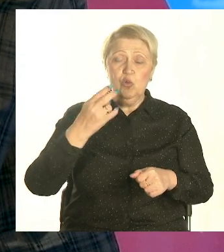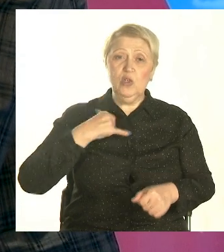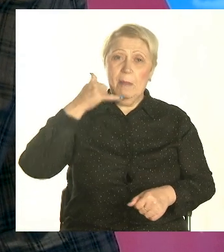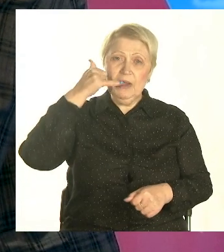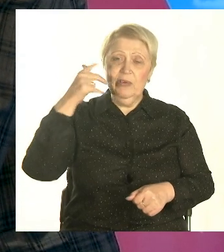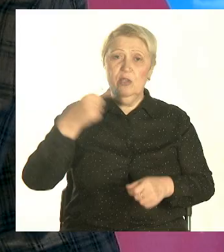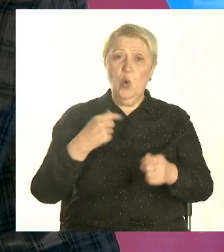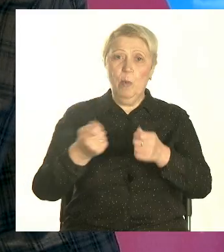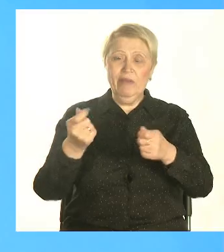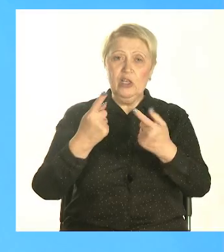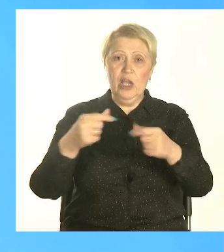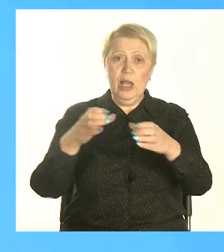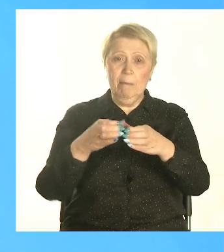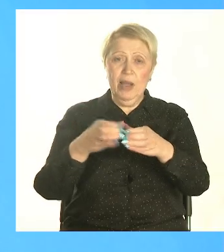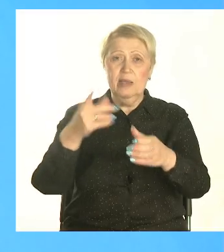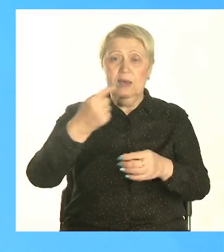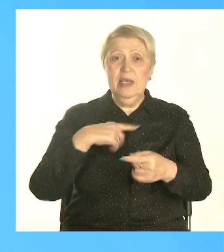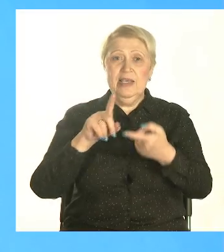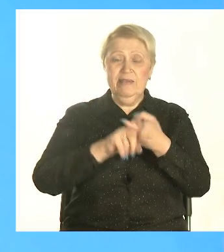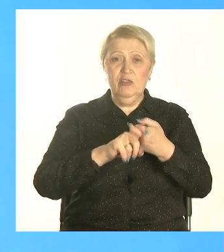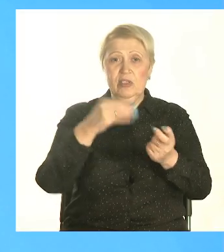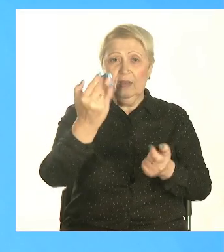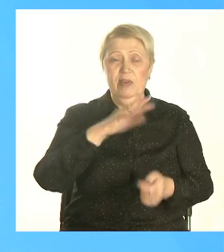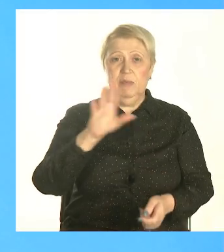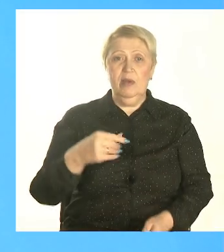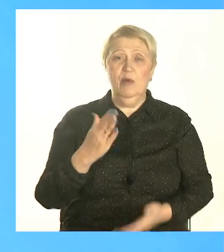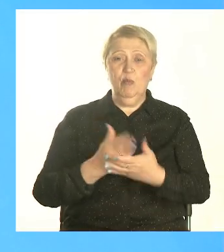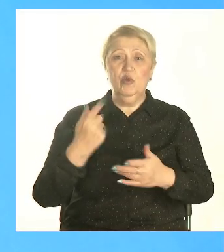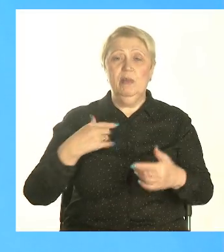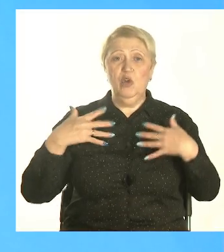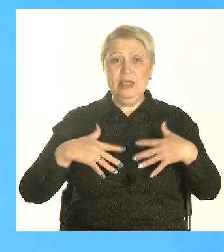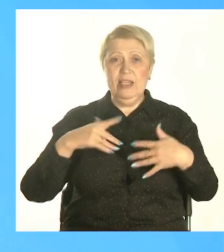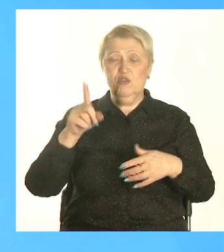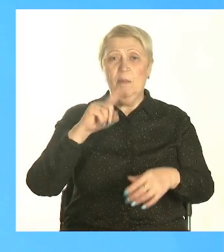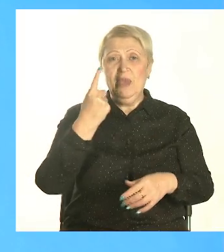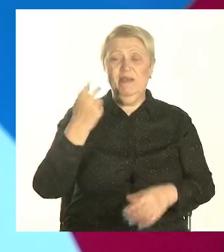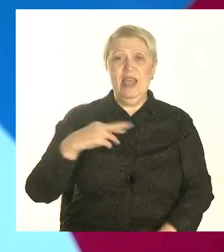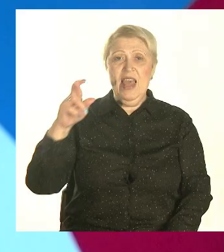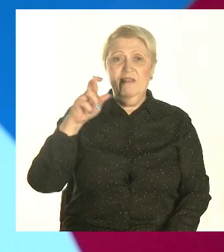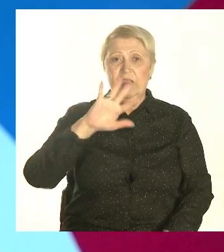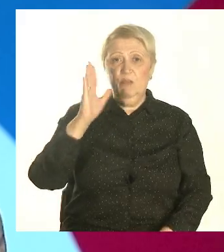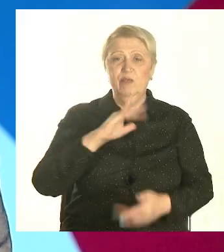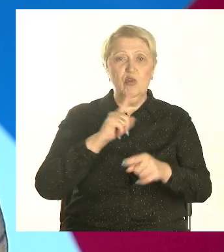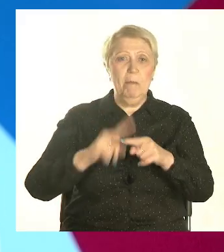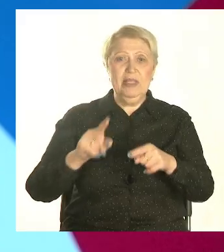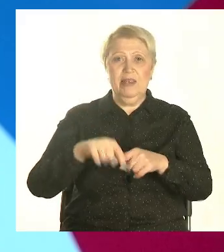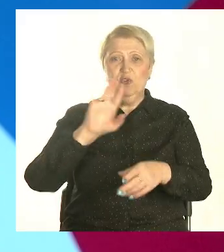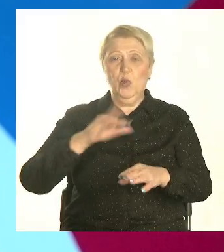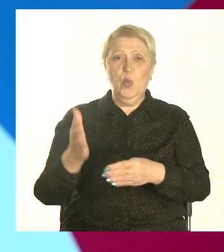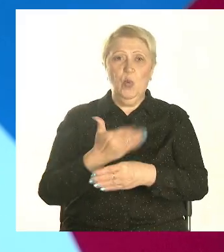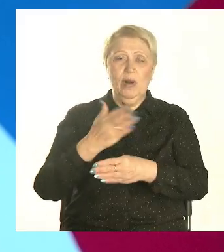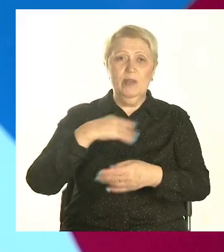компанию, и они свяжутся с вами. Естественно. Да. Так, будем надеяться, что 1 января все так оперативно будет